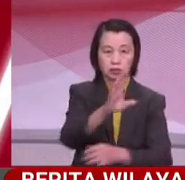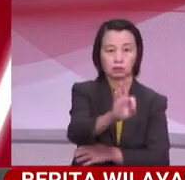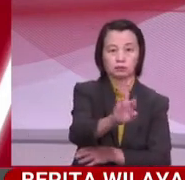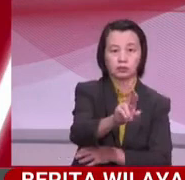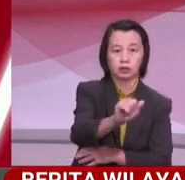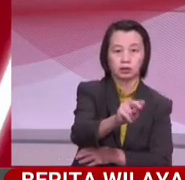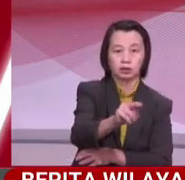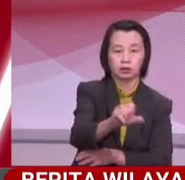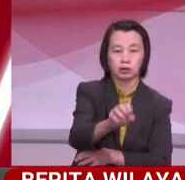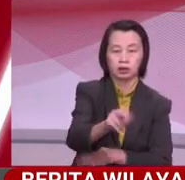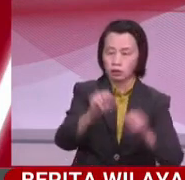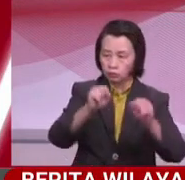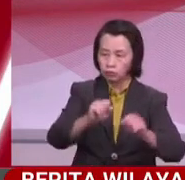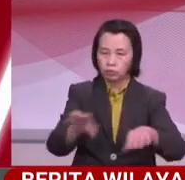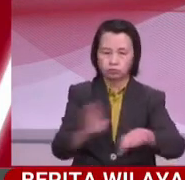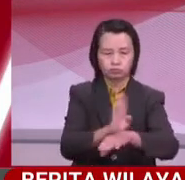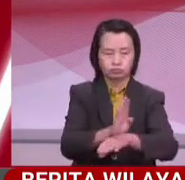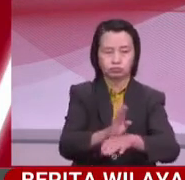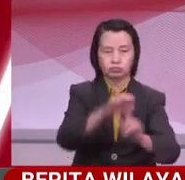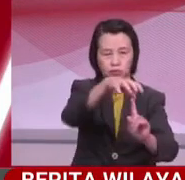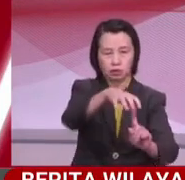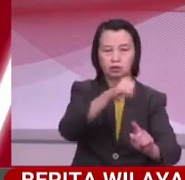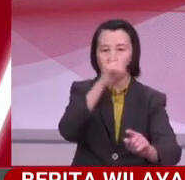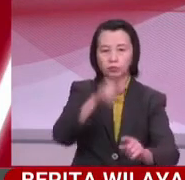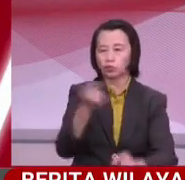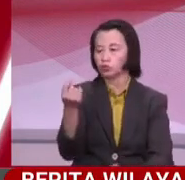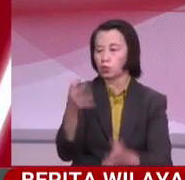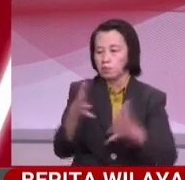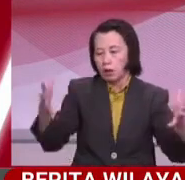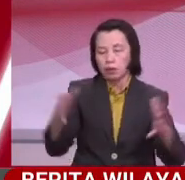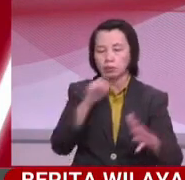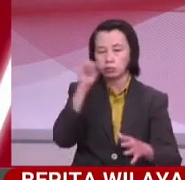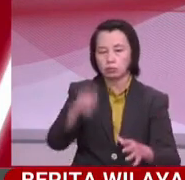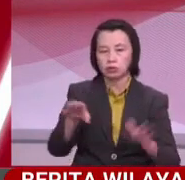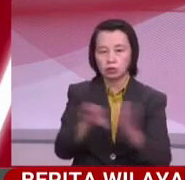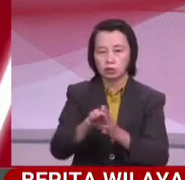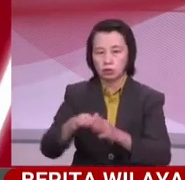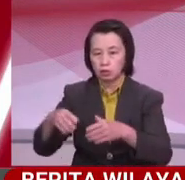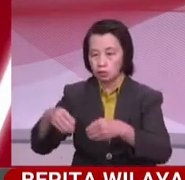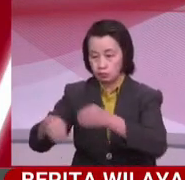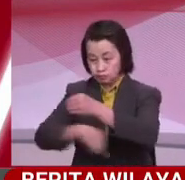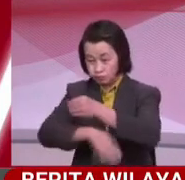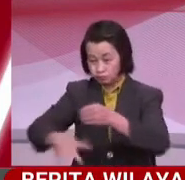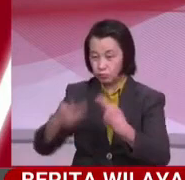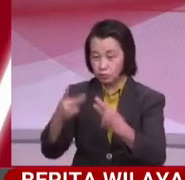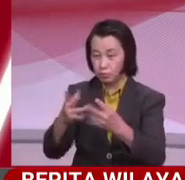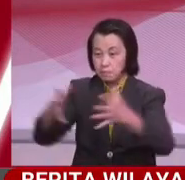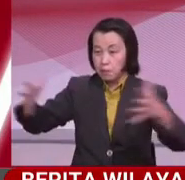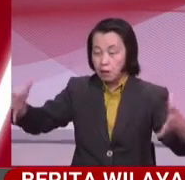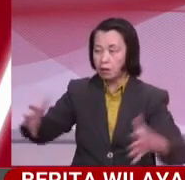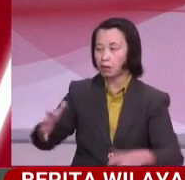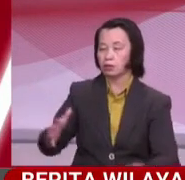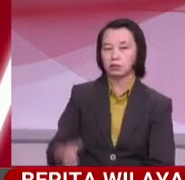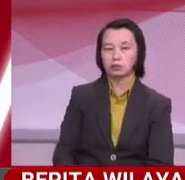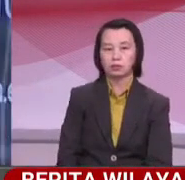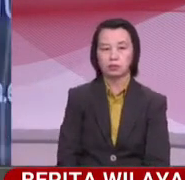diusahakan secara Grey yang tidak memerlukan modal besar seperti franchise sebelum ini